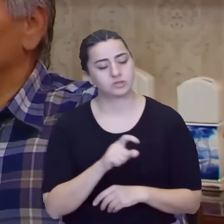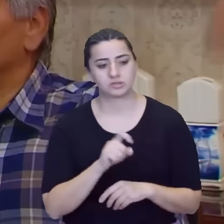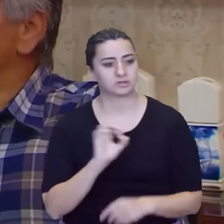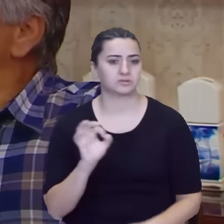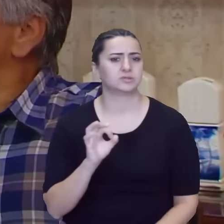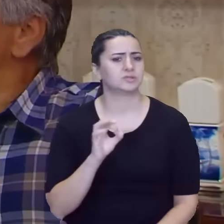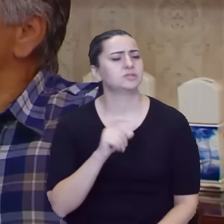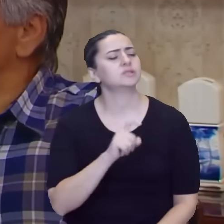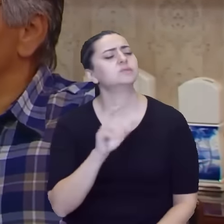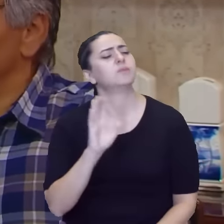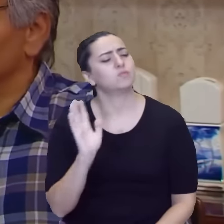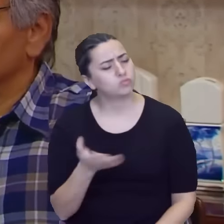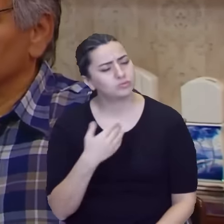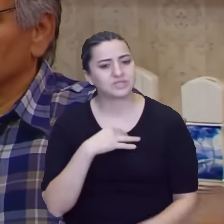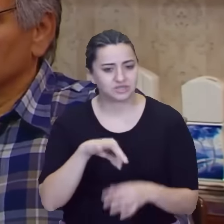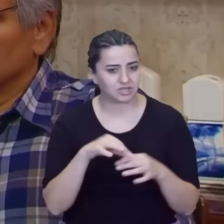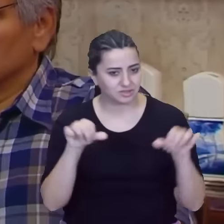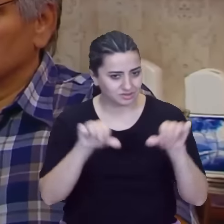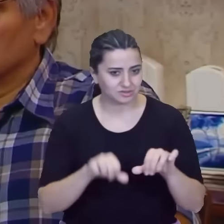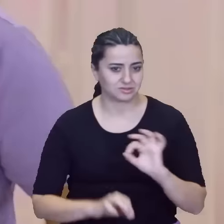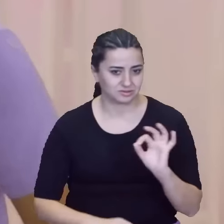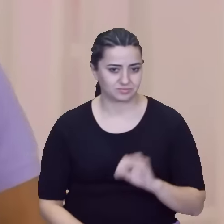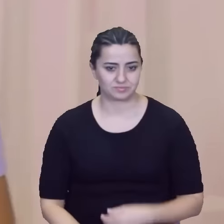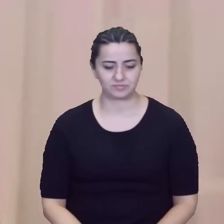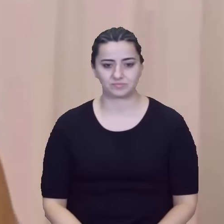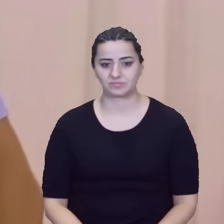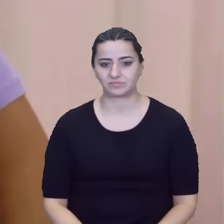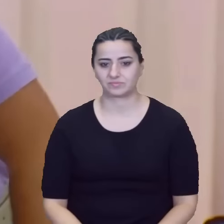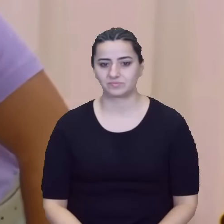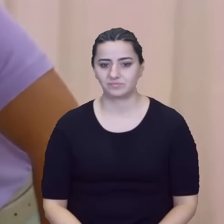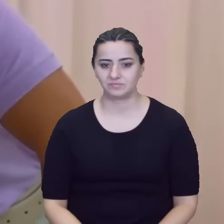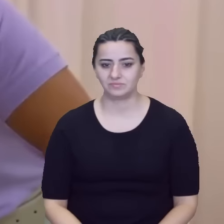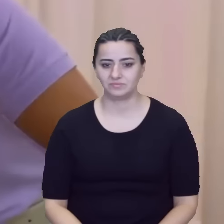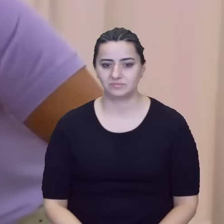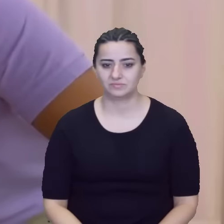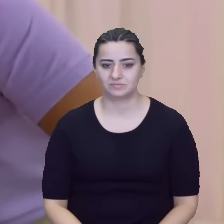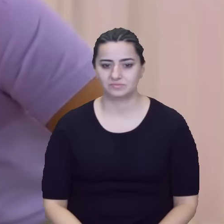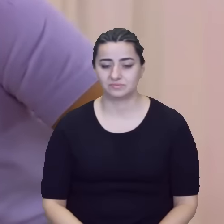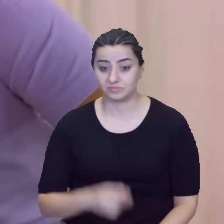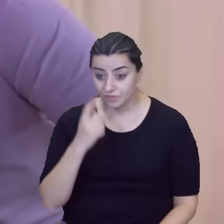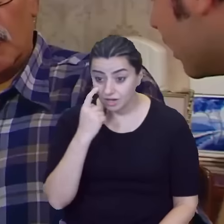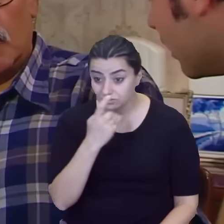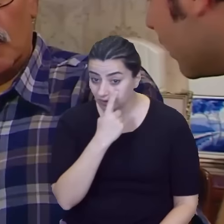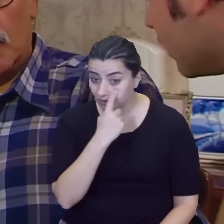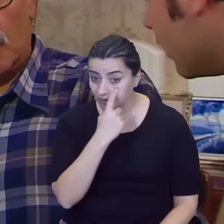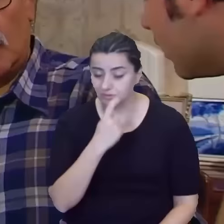hakikaten. Kızma sen eniştesi, ben sana çay şöyle hemencik, bir sıcak çay. Hadi bakalım. Enişte,